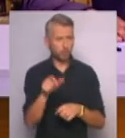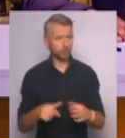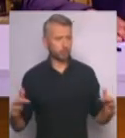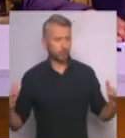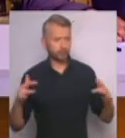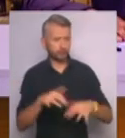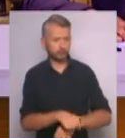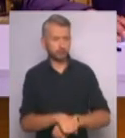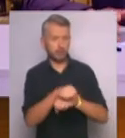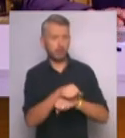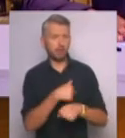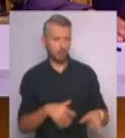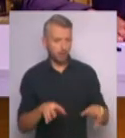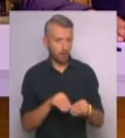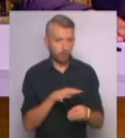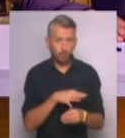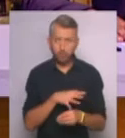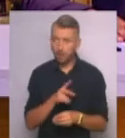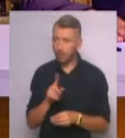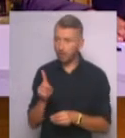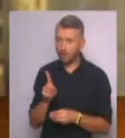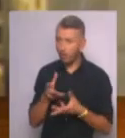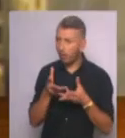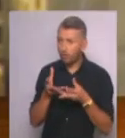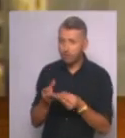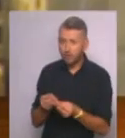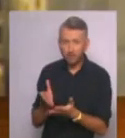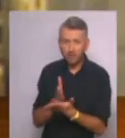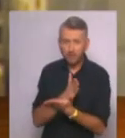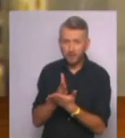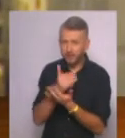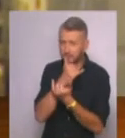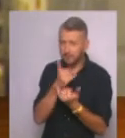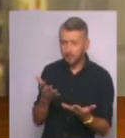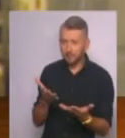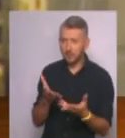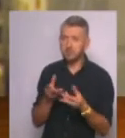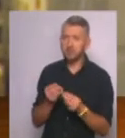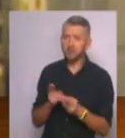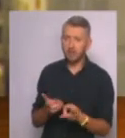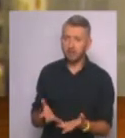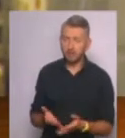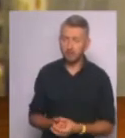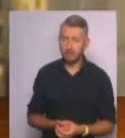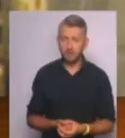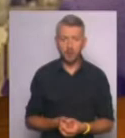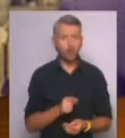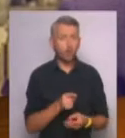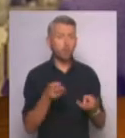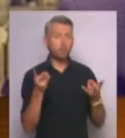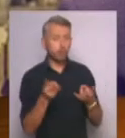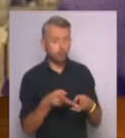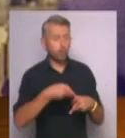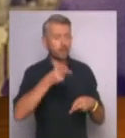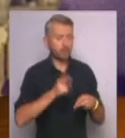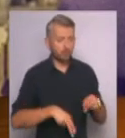я з ними разом був. І жодним чином не можна повпливати на цей процес? Тобто немає механізмів, як вплинути на те, щоб це... Його потрібно просто закінчити